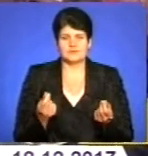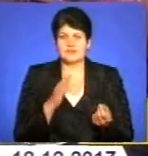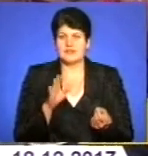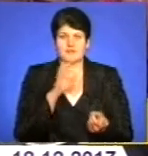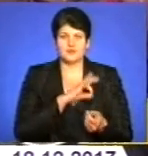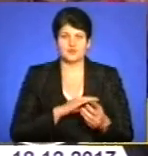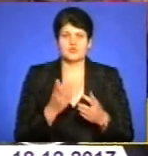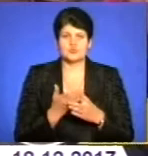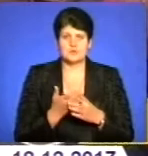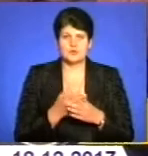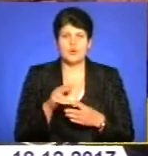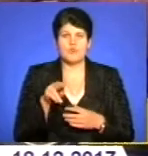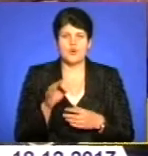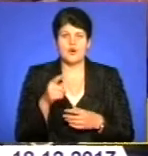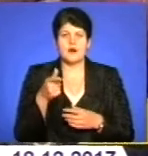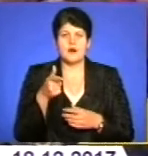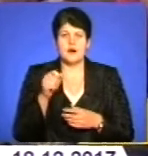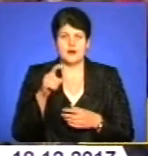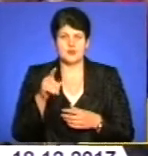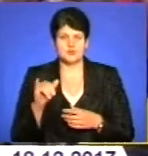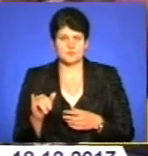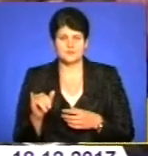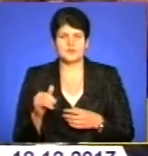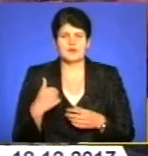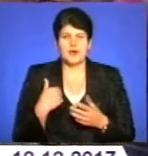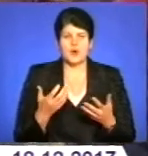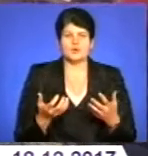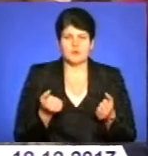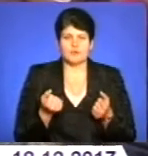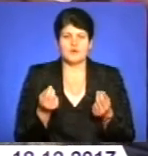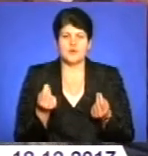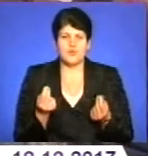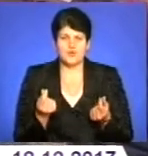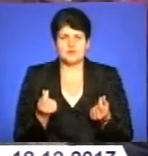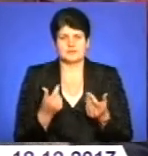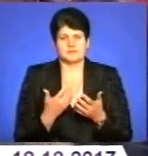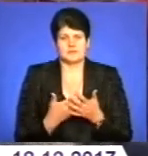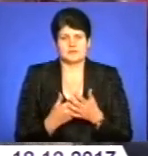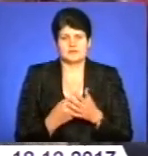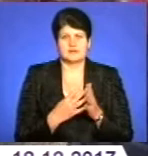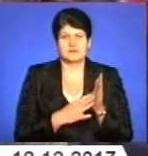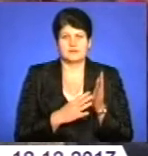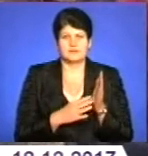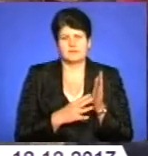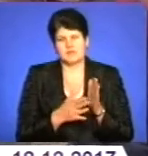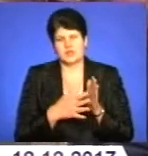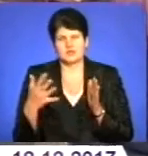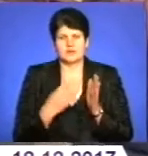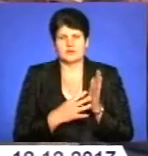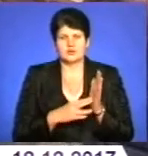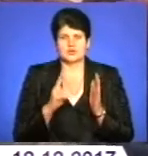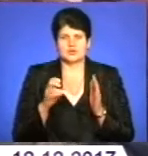невикористану субсидію по газу, тобто я отримувала кошти десь в районі за 90 кубів, це вийшло